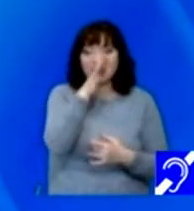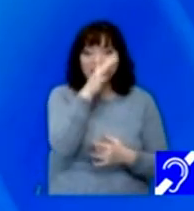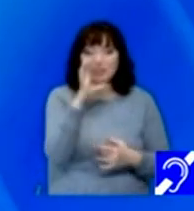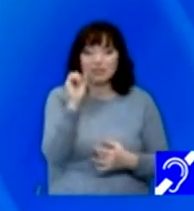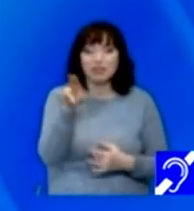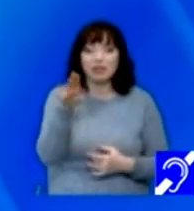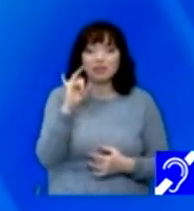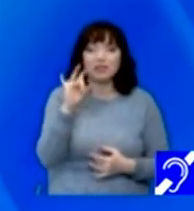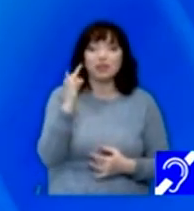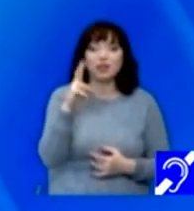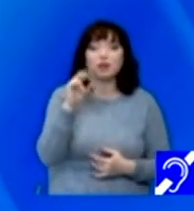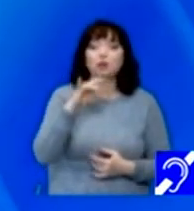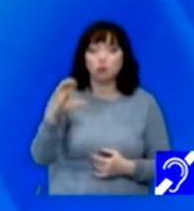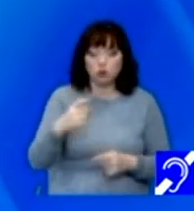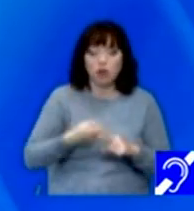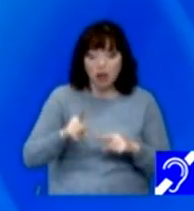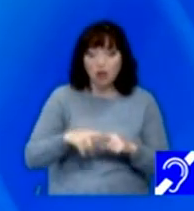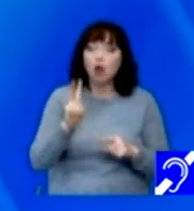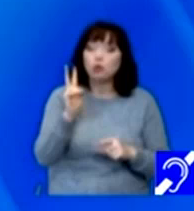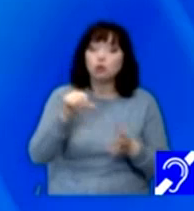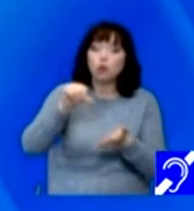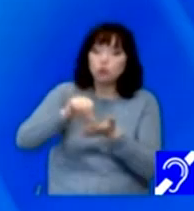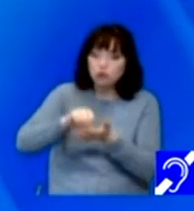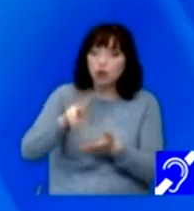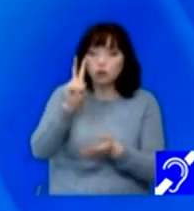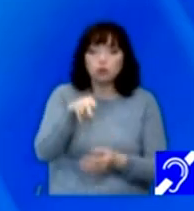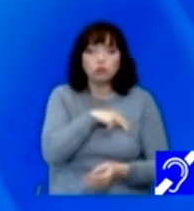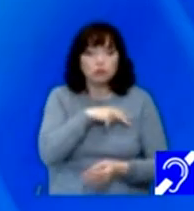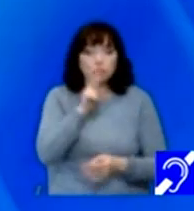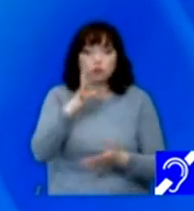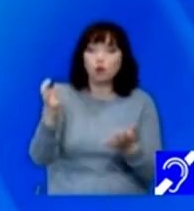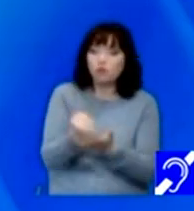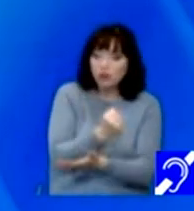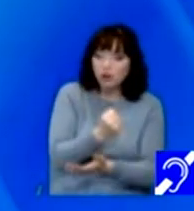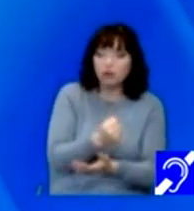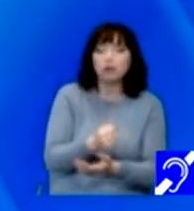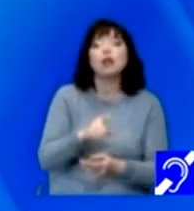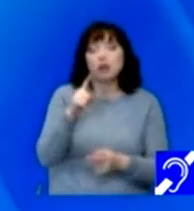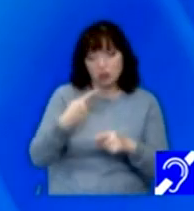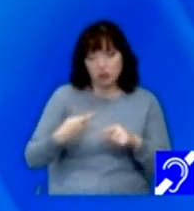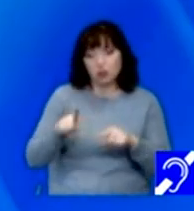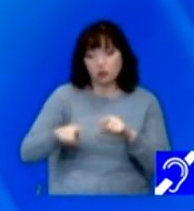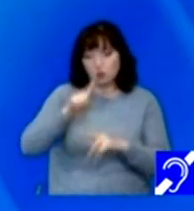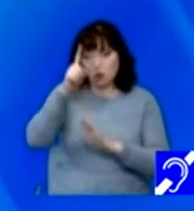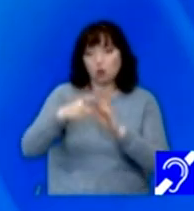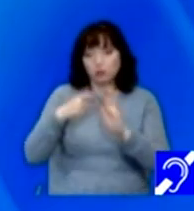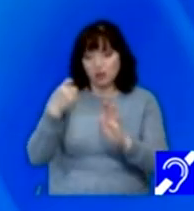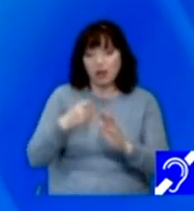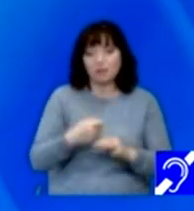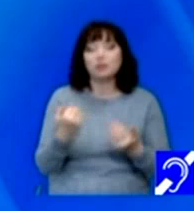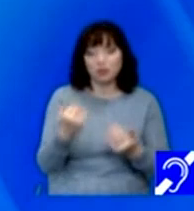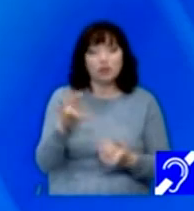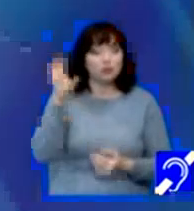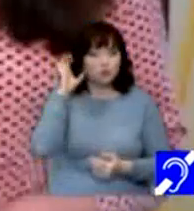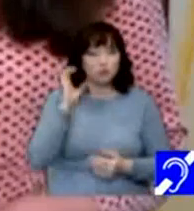Satiricus Ion Luca Caragiale. Care sunt nominalizările și cine sunt câștigătorii acestora, știe colega mea Lilia Țurcanu. Lilia, bună